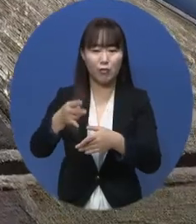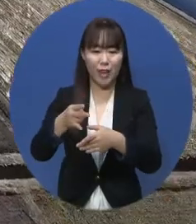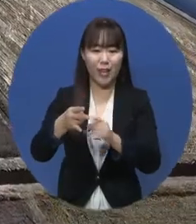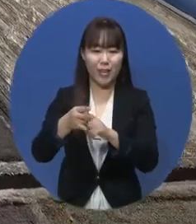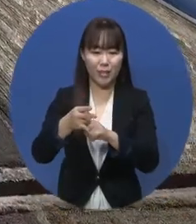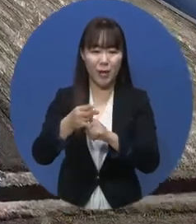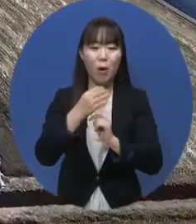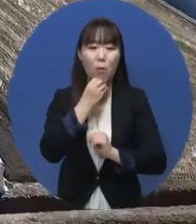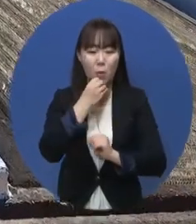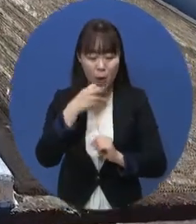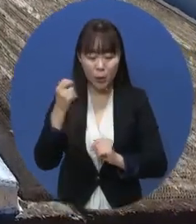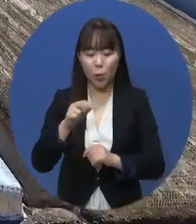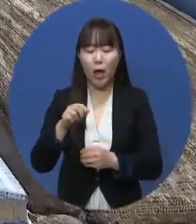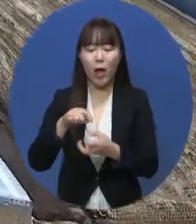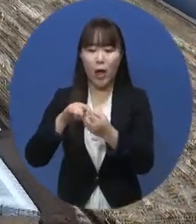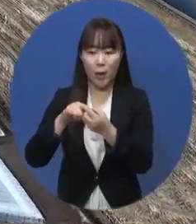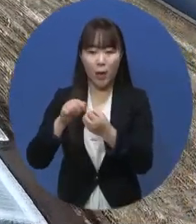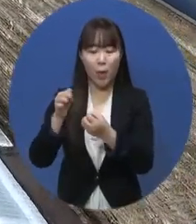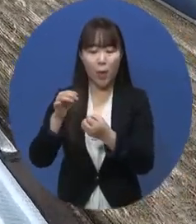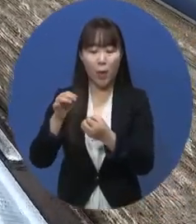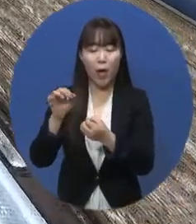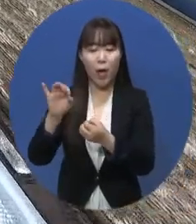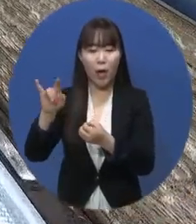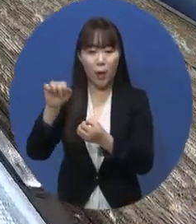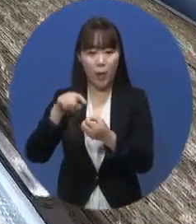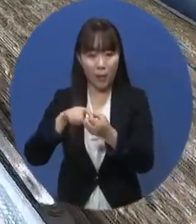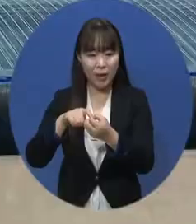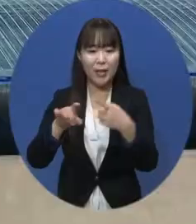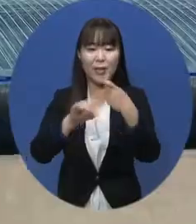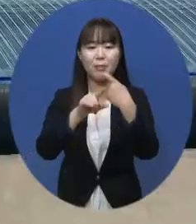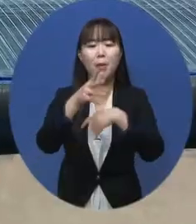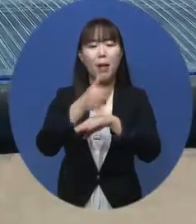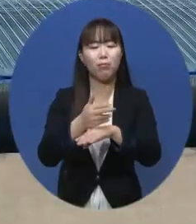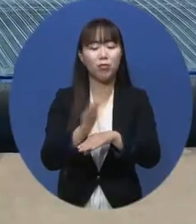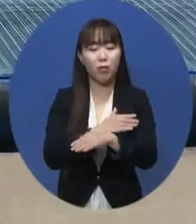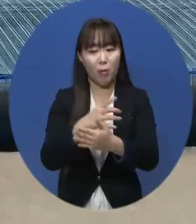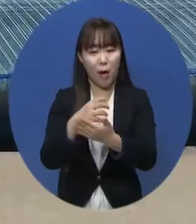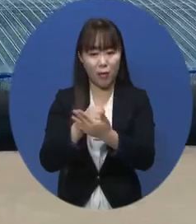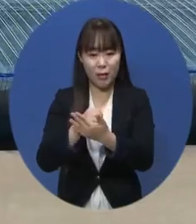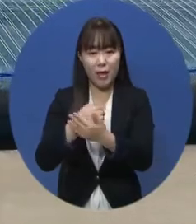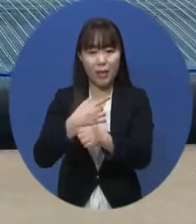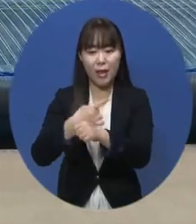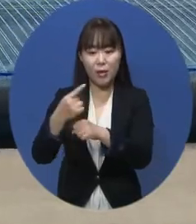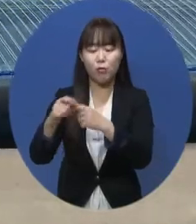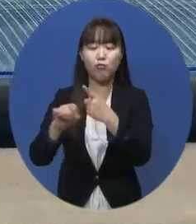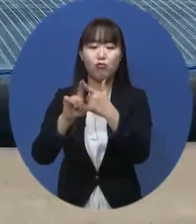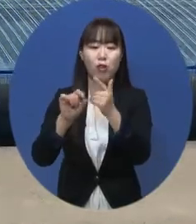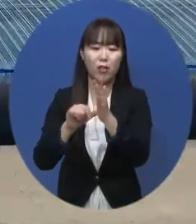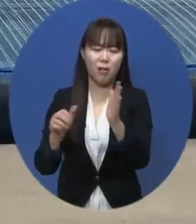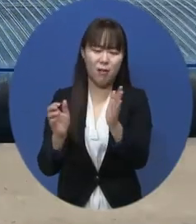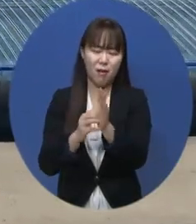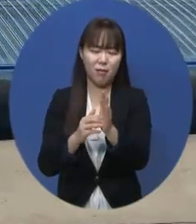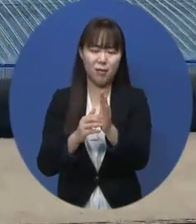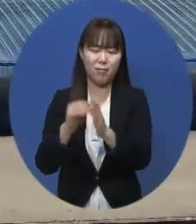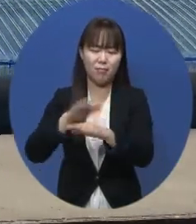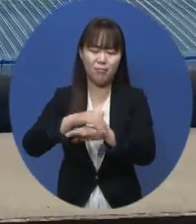오이와 애호박은 해마다 11월 말부터 수확이 시작돼 다음해 6월까지 생산이